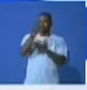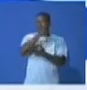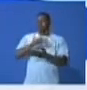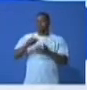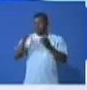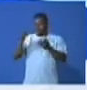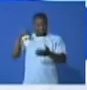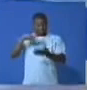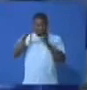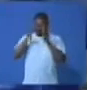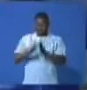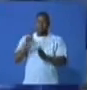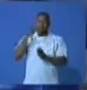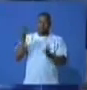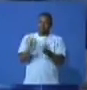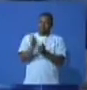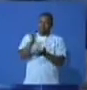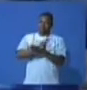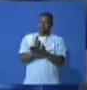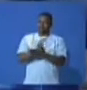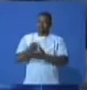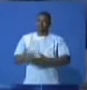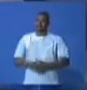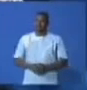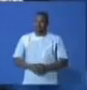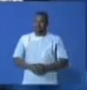avec Kwale Nebiye et Ismaël Diloma Sirima.